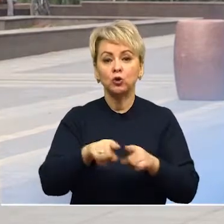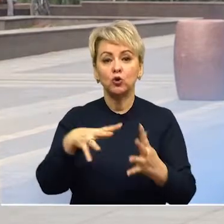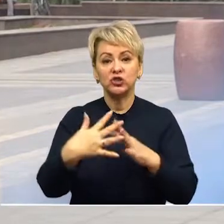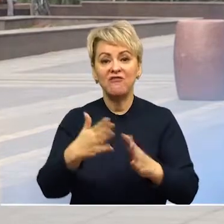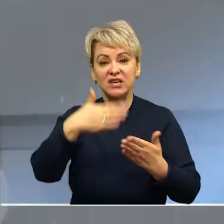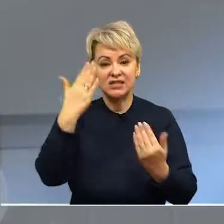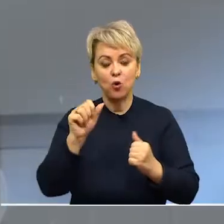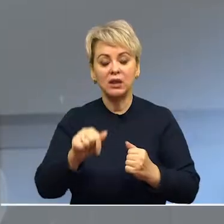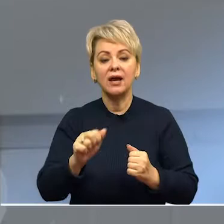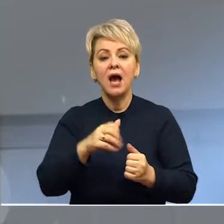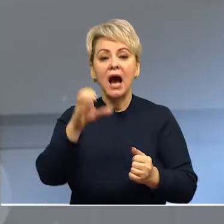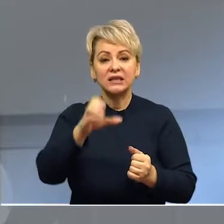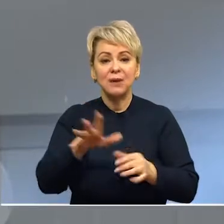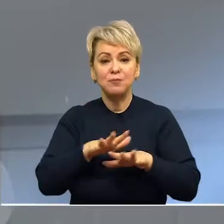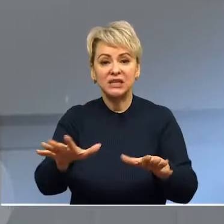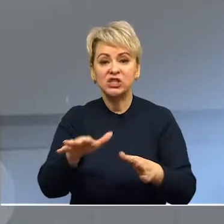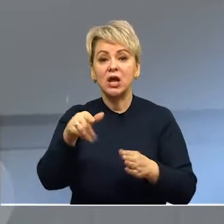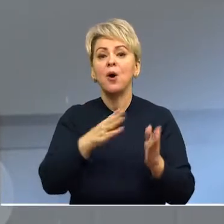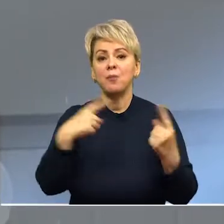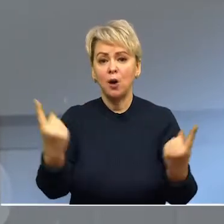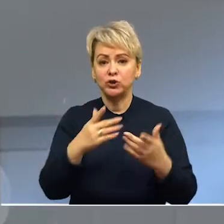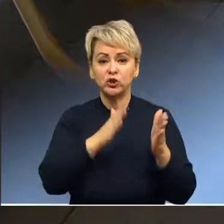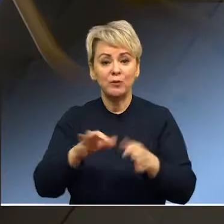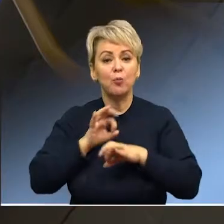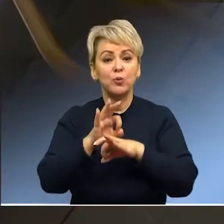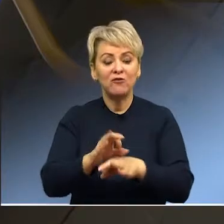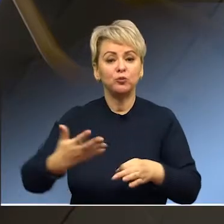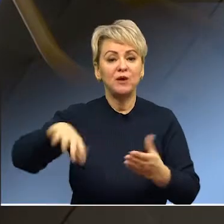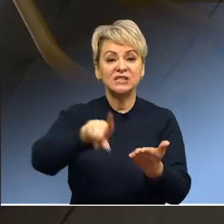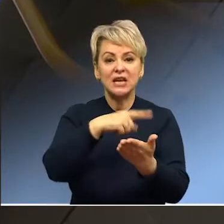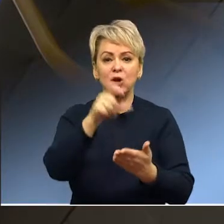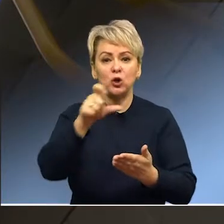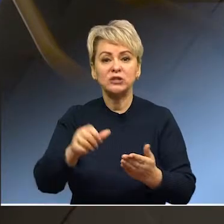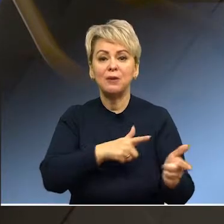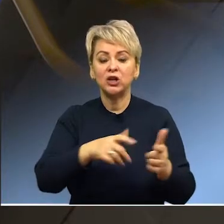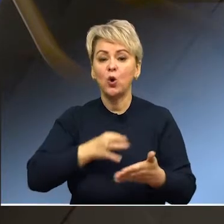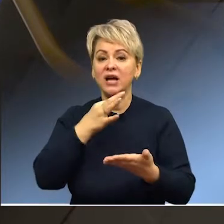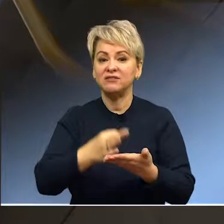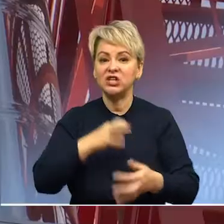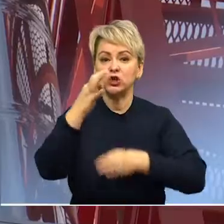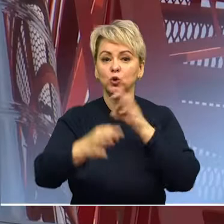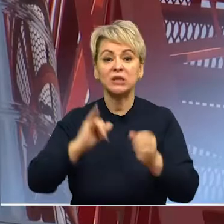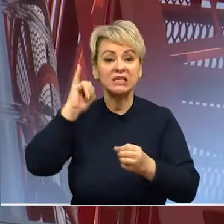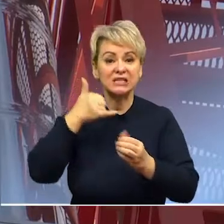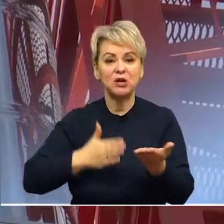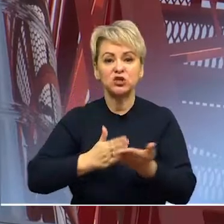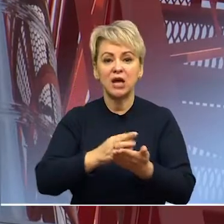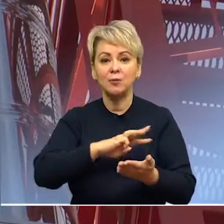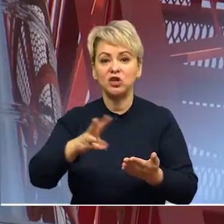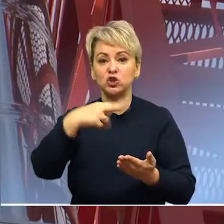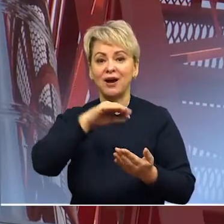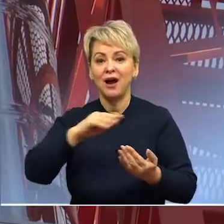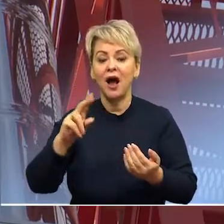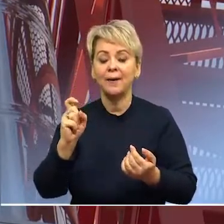поселок Веселый. Отопительный сезон проходит в штатном режиме. По всем вопросам жителям готовы ответить в круглосуточной диспетчерской службе